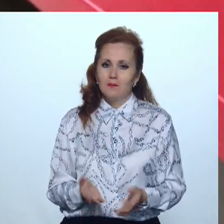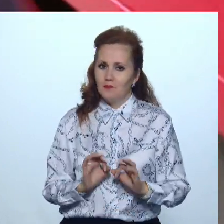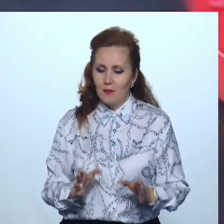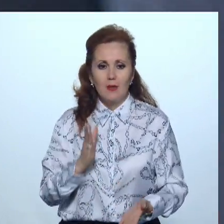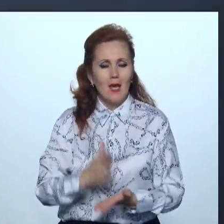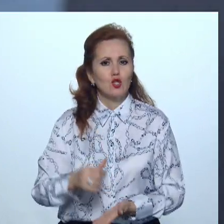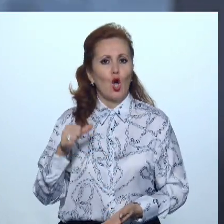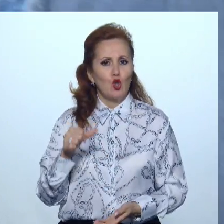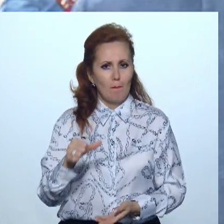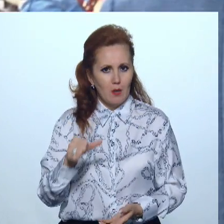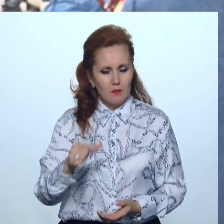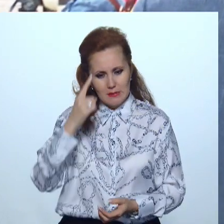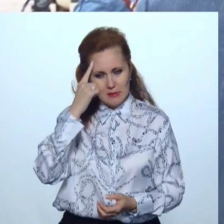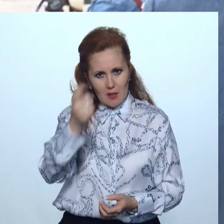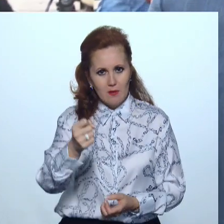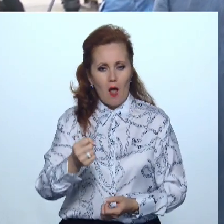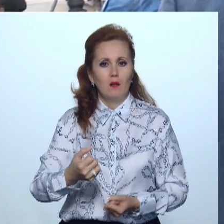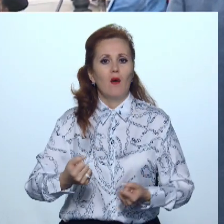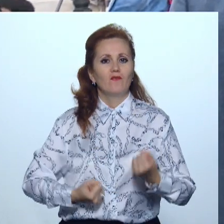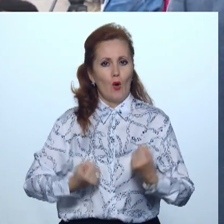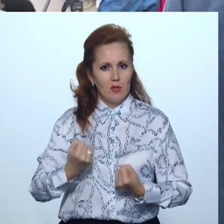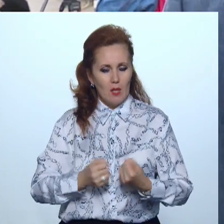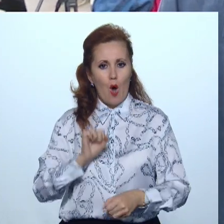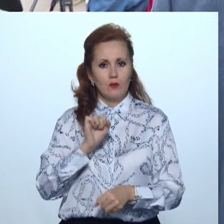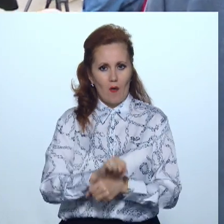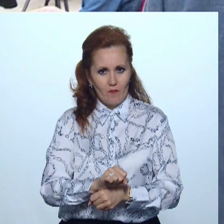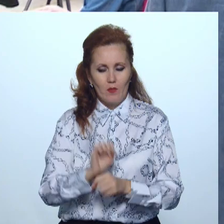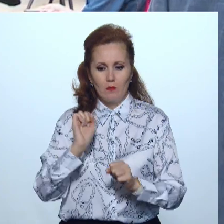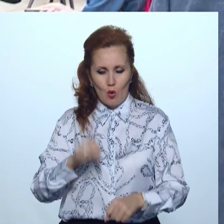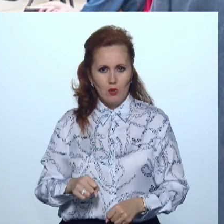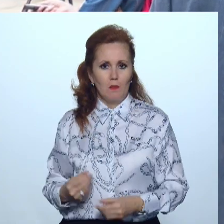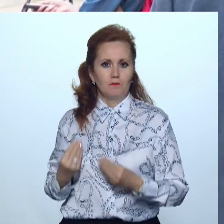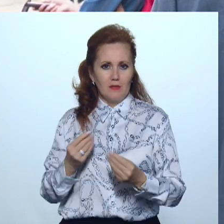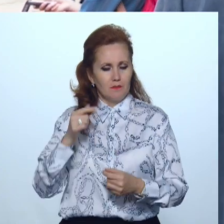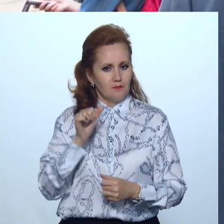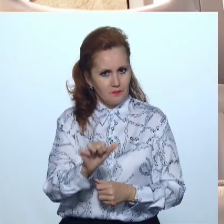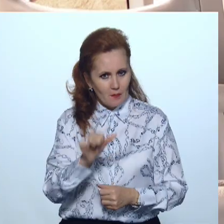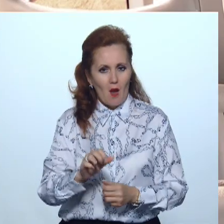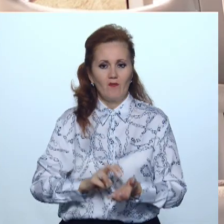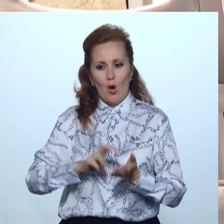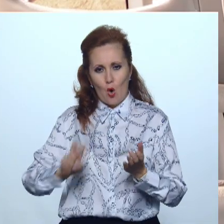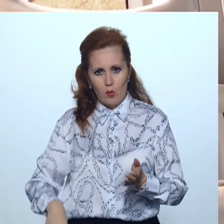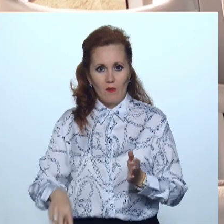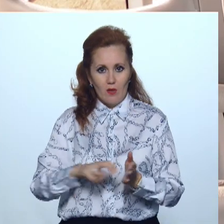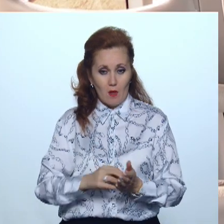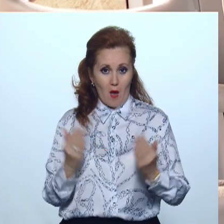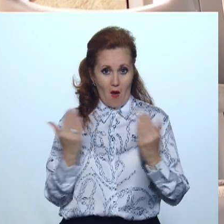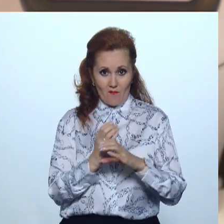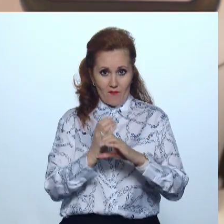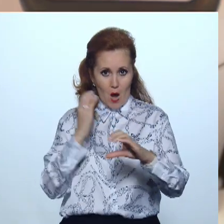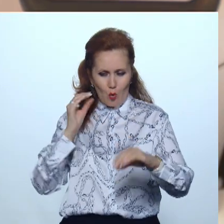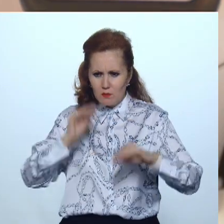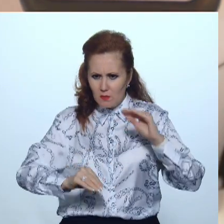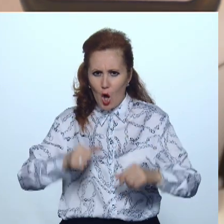кнопка сигнала водителю. На остановке можно воспользоваться и подать дополнительный сигнал на вход-выход. Вагон нового трамвая